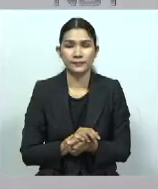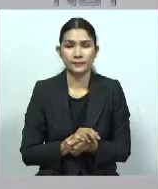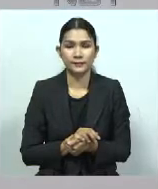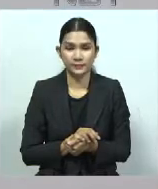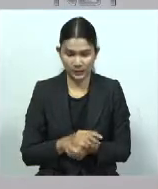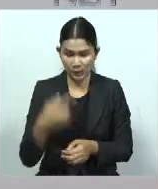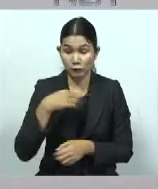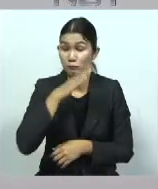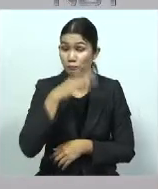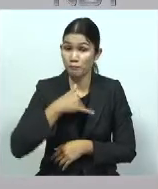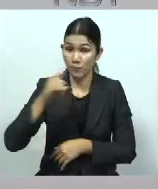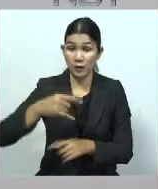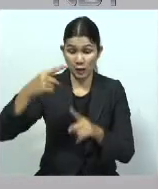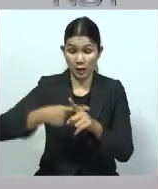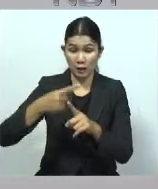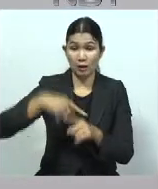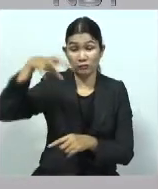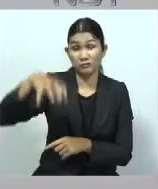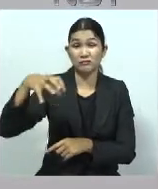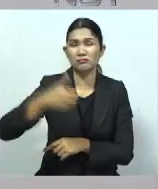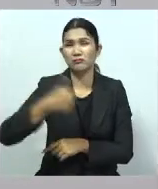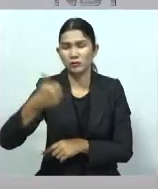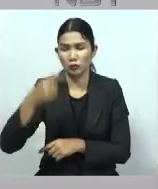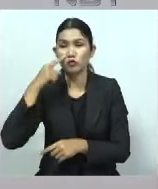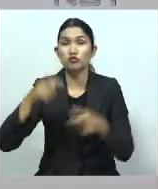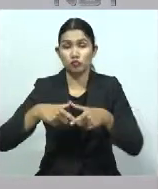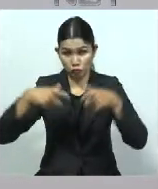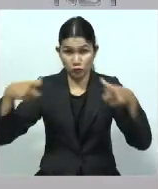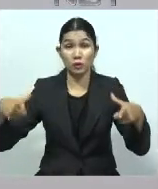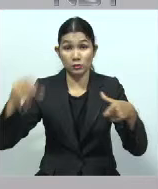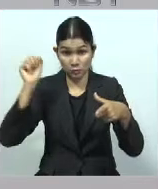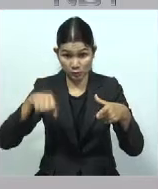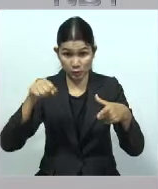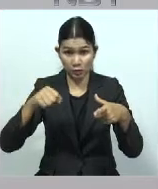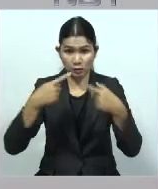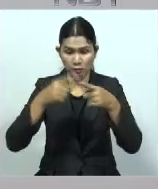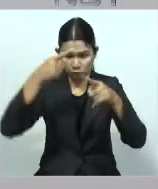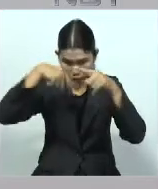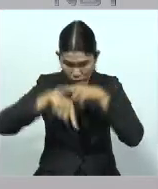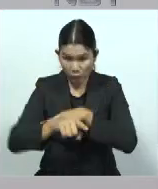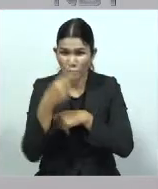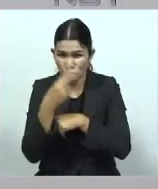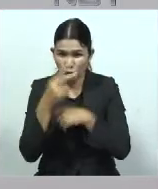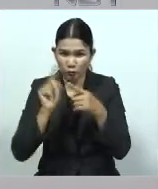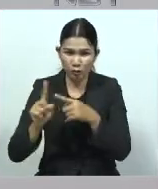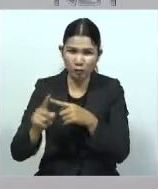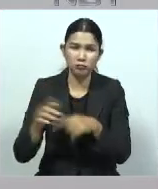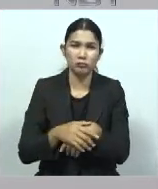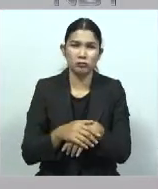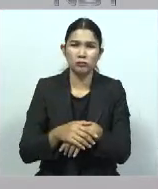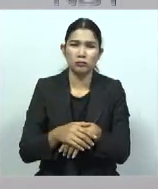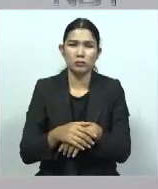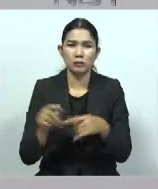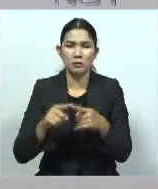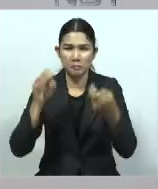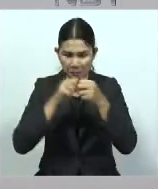เช่าที่อื่นนะฮะที่อื่นก็จะมีความใหญ่ก็จริงแต่ปรากฏว่าพอไปดูรายละเอียดเนี่ยติดขัดเรื่องห้องรับ